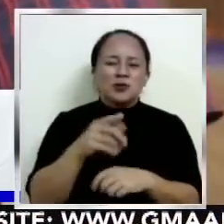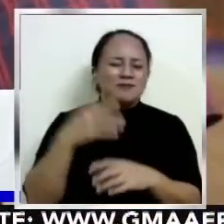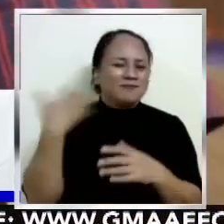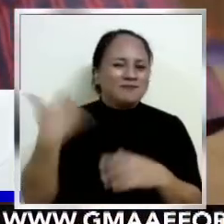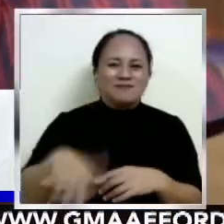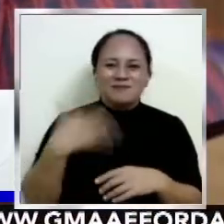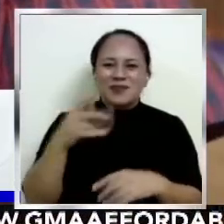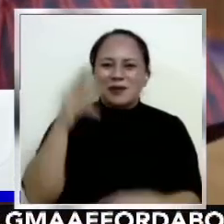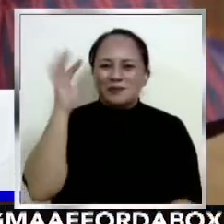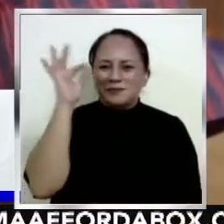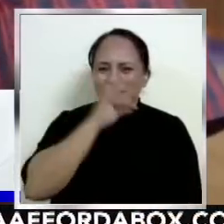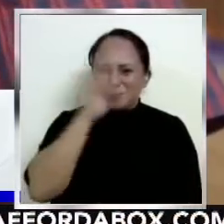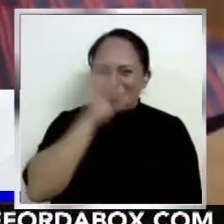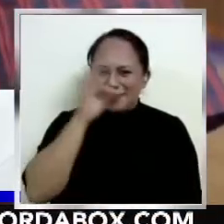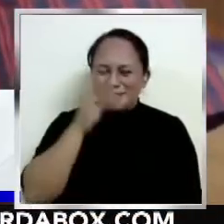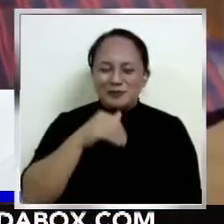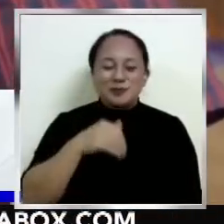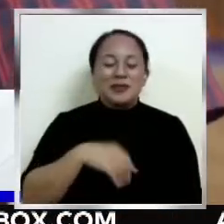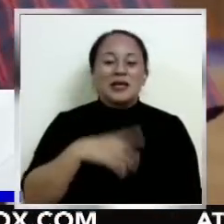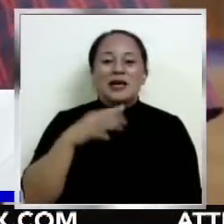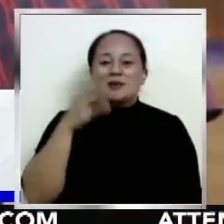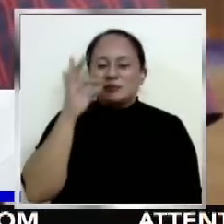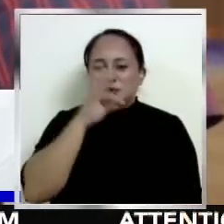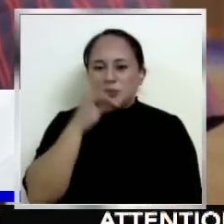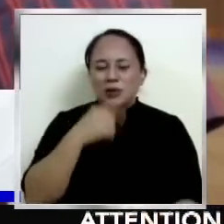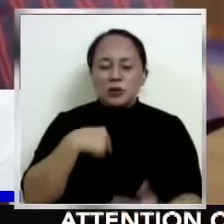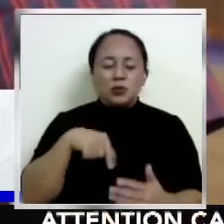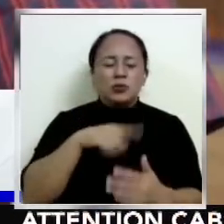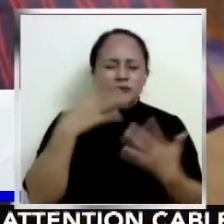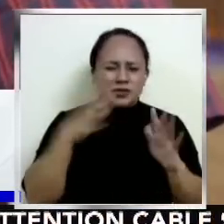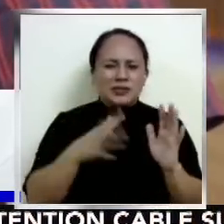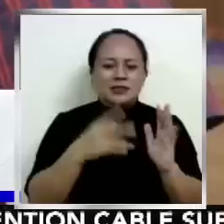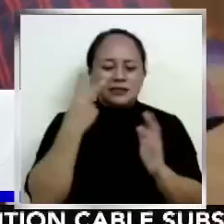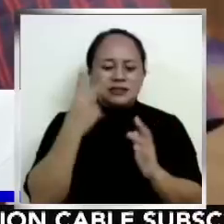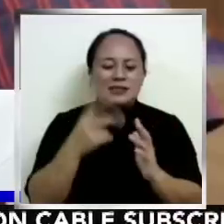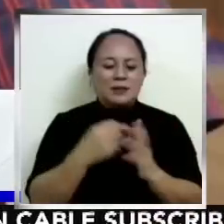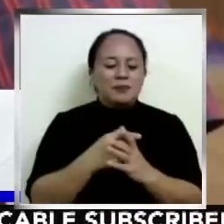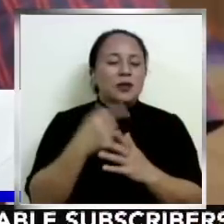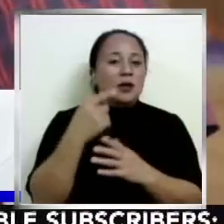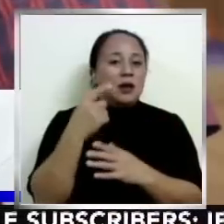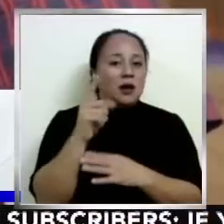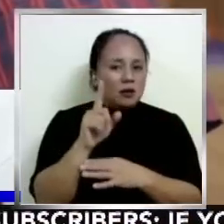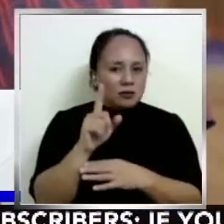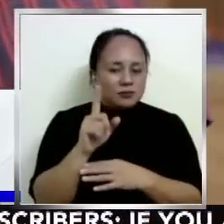at napakagaling ng Pinoy. At nakita natin, basta't naman ay